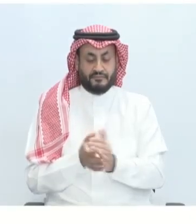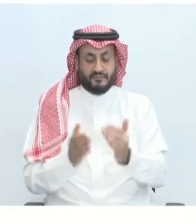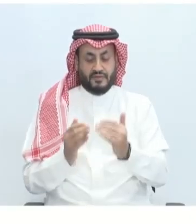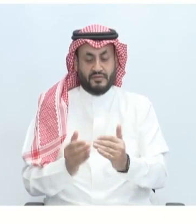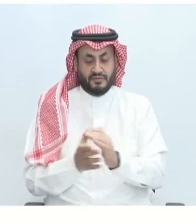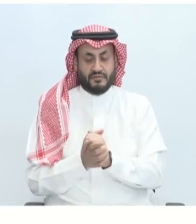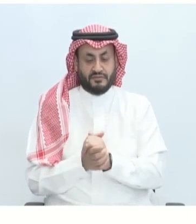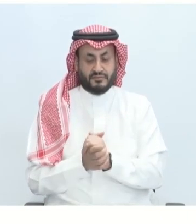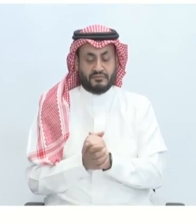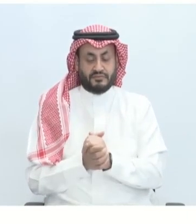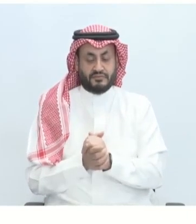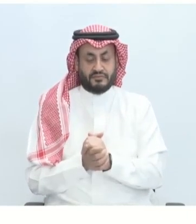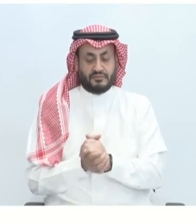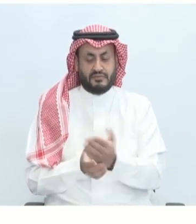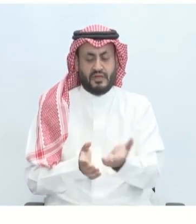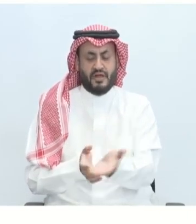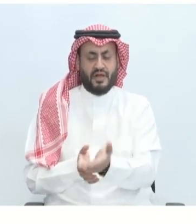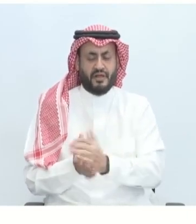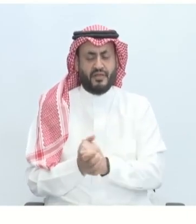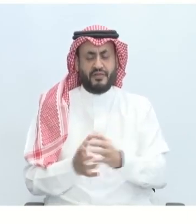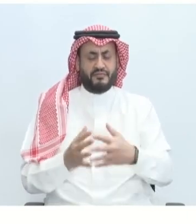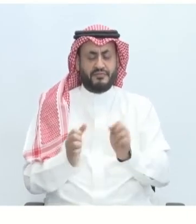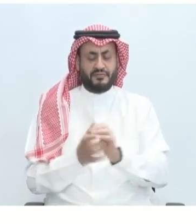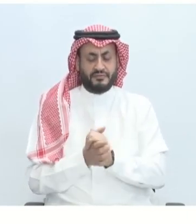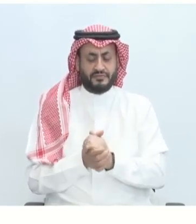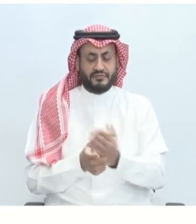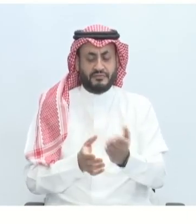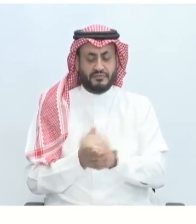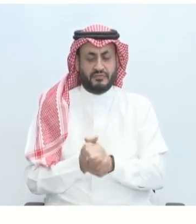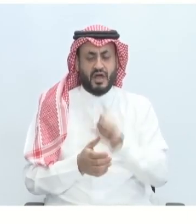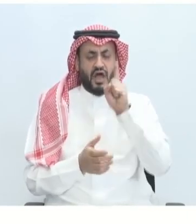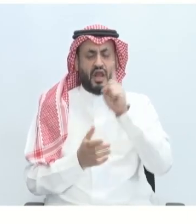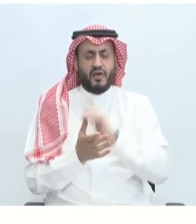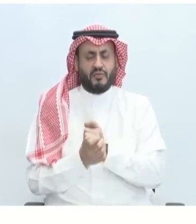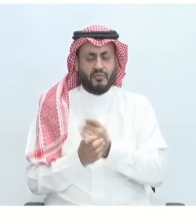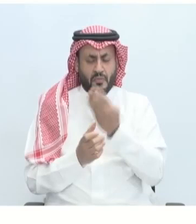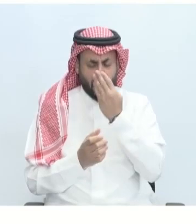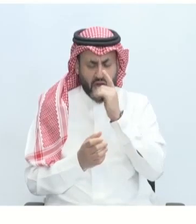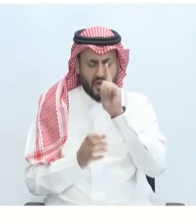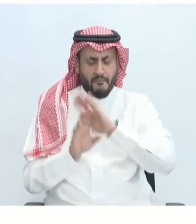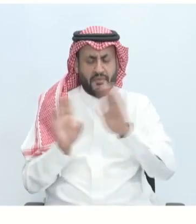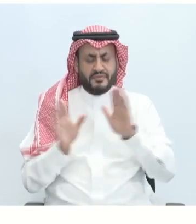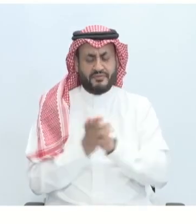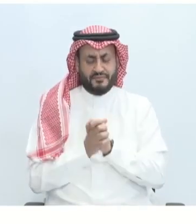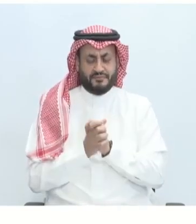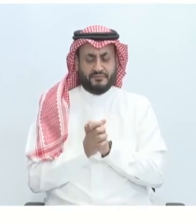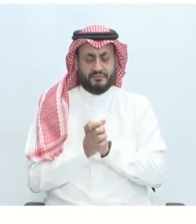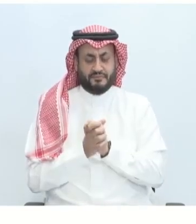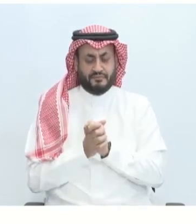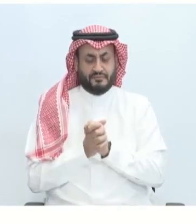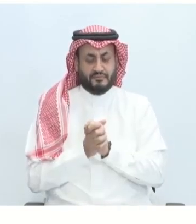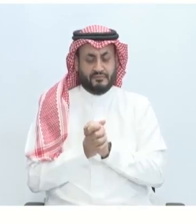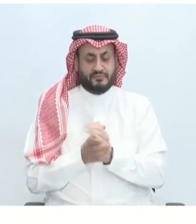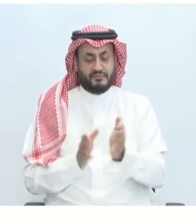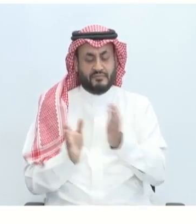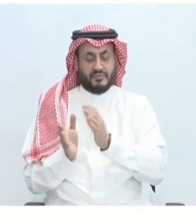ذلك في الايه الاخرى الله لا اله الا هو اي الله وحده لا معبود بحق سواه جل وعلا